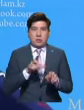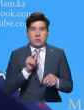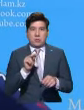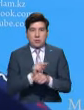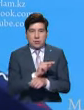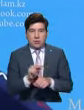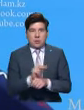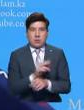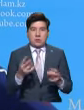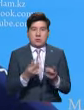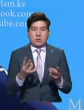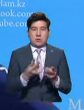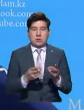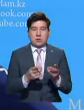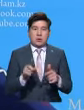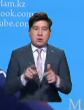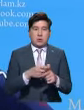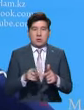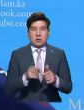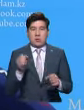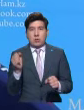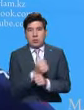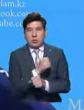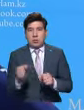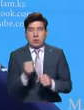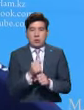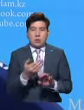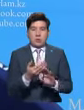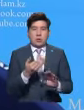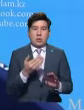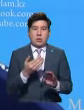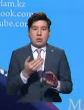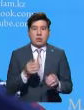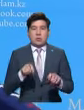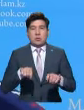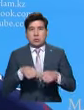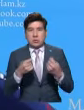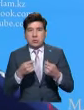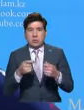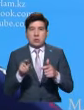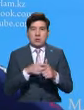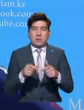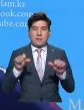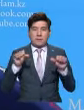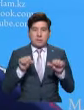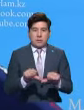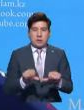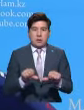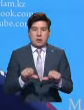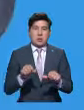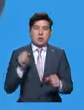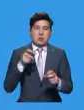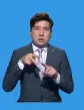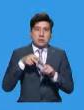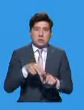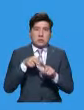мынау жаңағындай ұрып соғу дегенді біз қалай айтсам, бір жерін сындыру, бір жерін жаңағындай